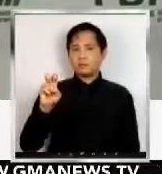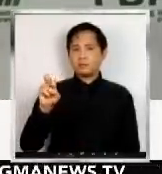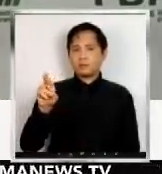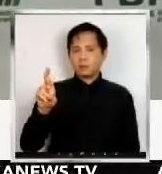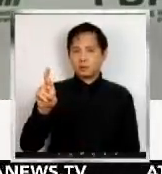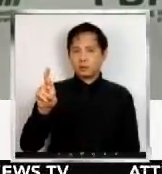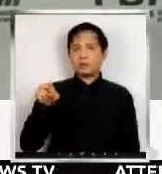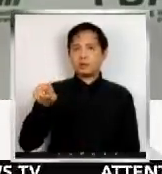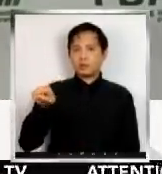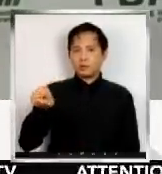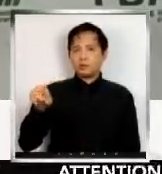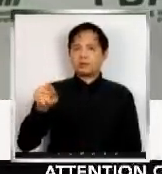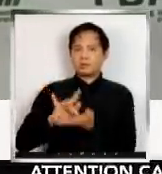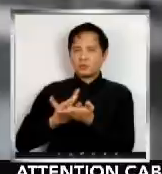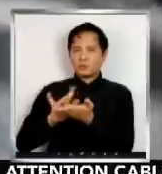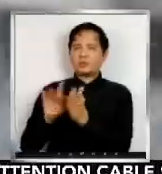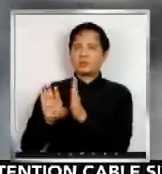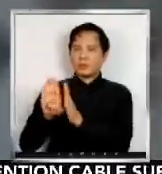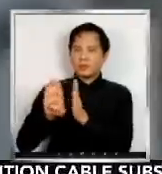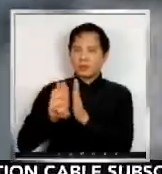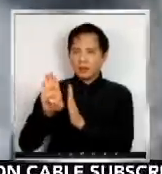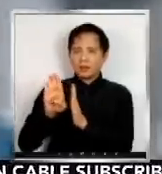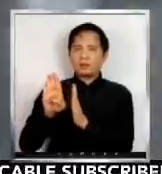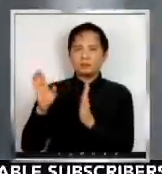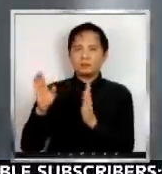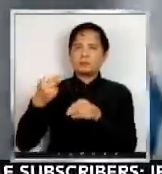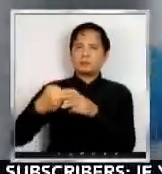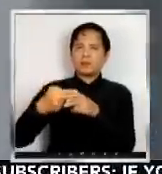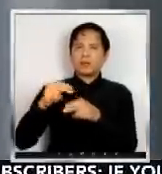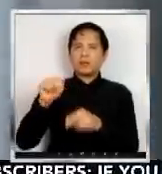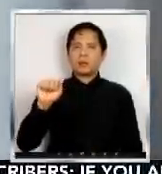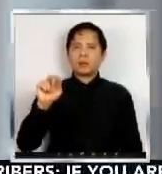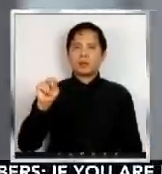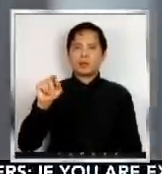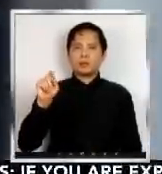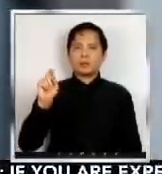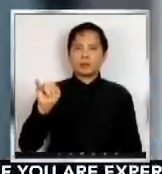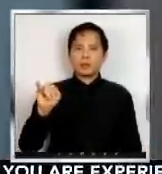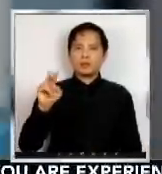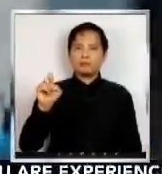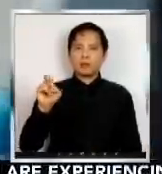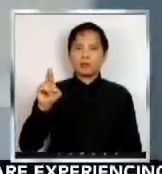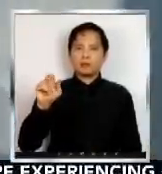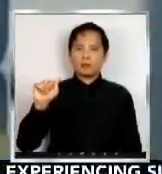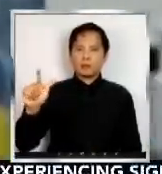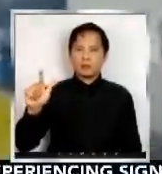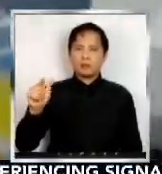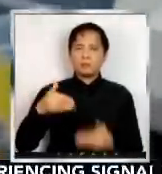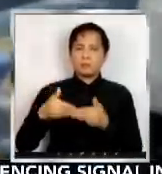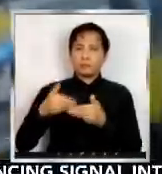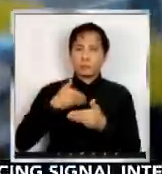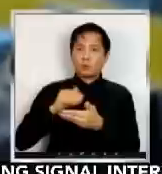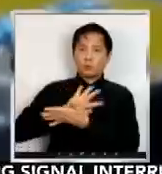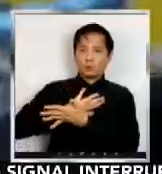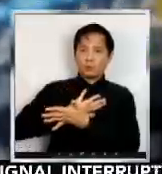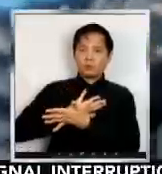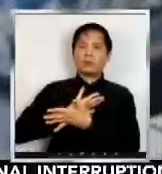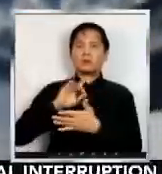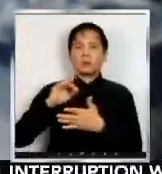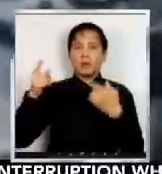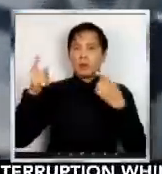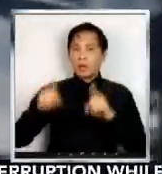as an antiviral right before magkaroon ng COVID-19. Tapos nung nag-COVID-19 at saka siya ginawa ng clinical trials